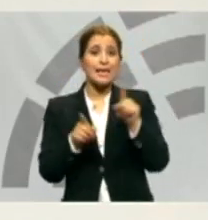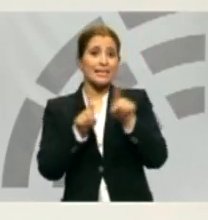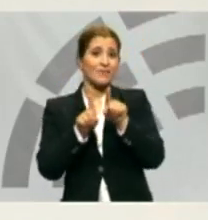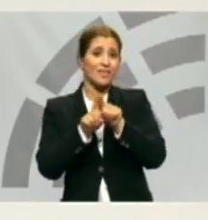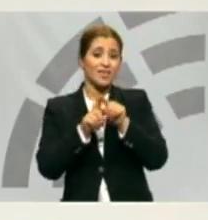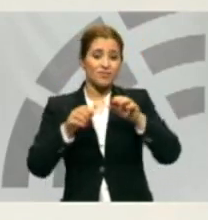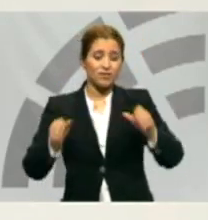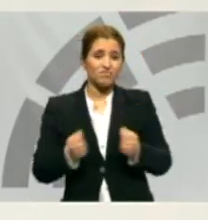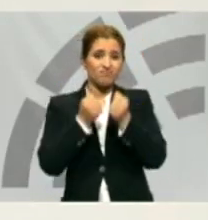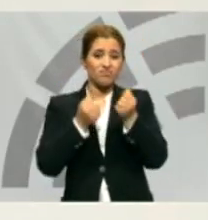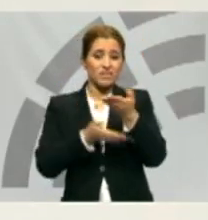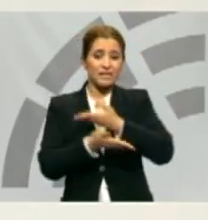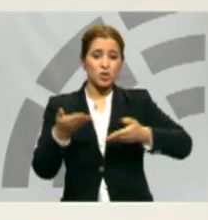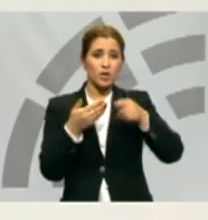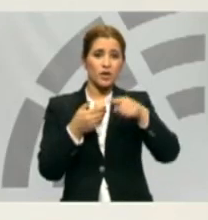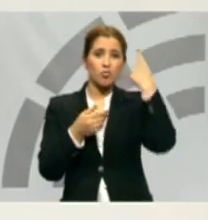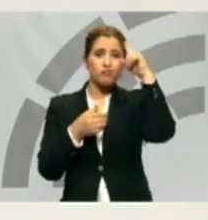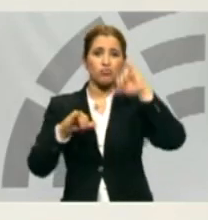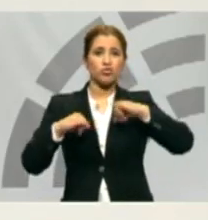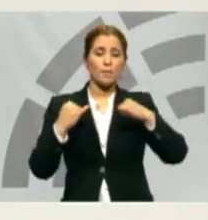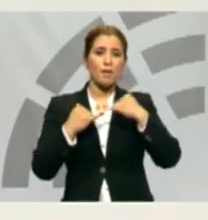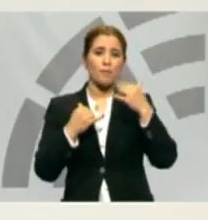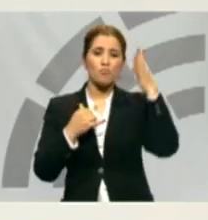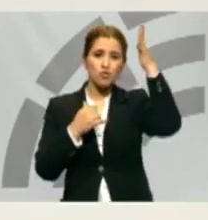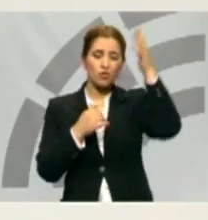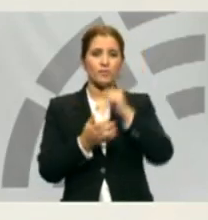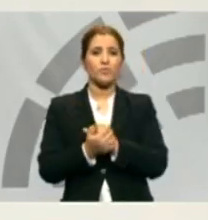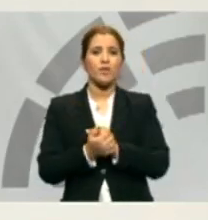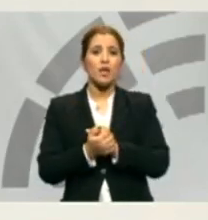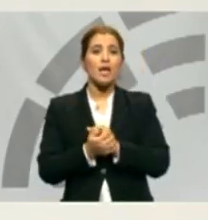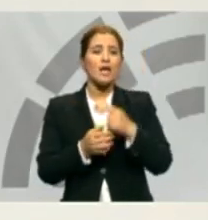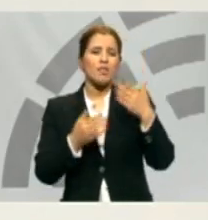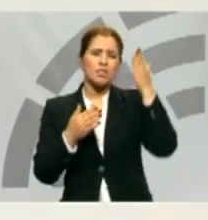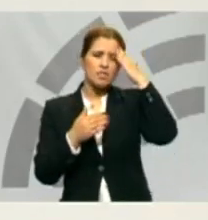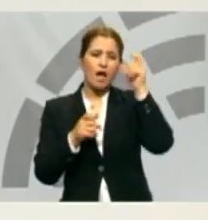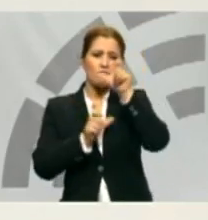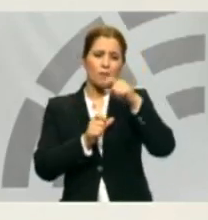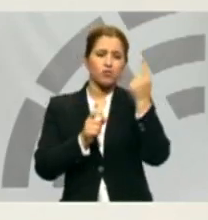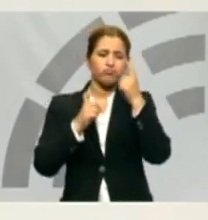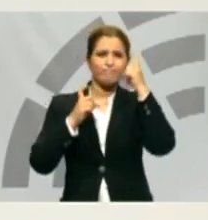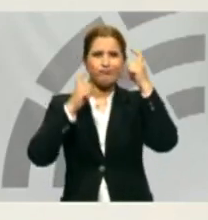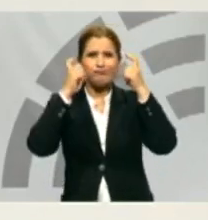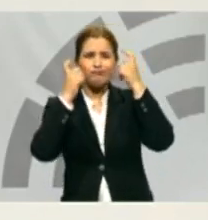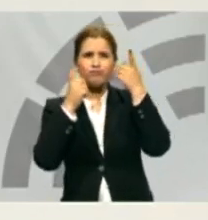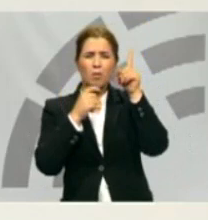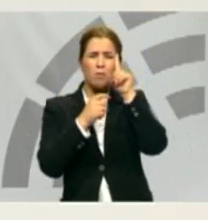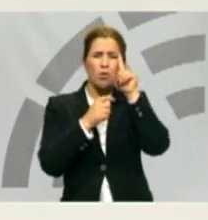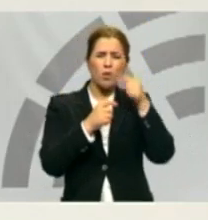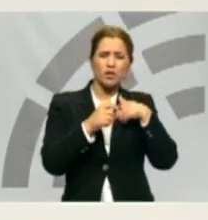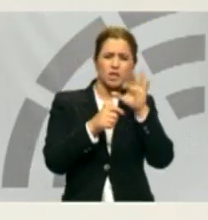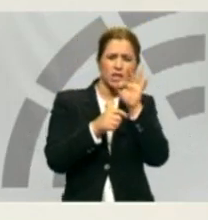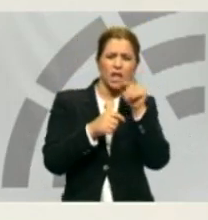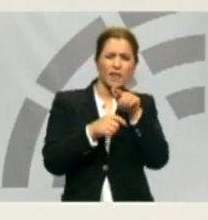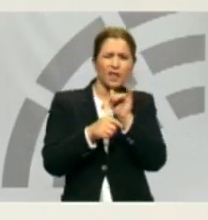نوصلوا لمحمد لولادنا في وضع خير من اللي يعيشوا فيه نعرف اللي بينك وبين نفسك وتقول عليش بلال